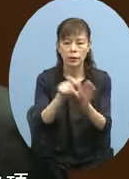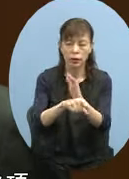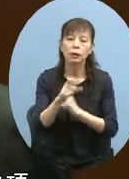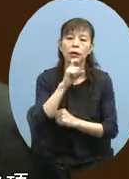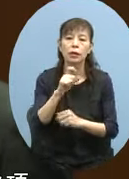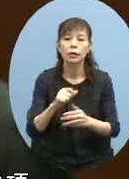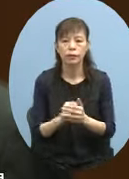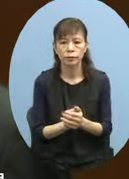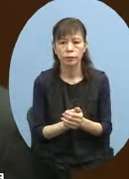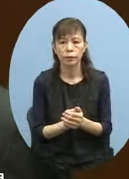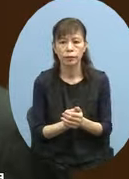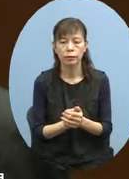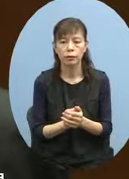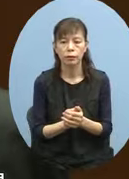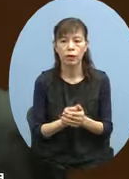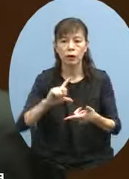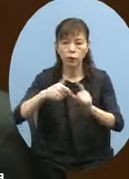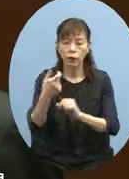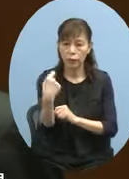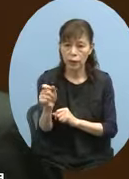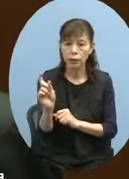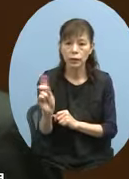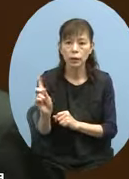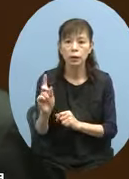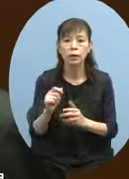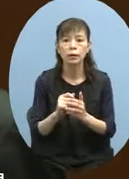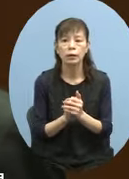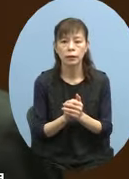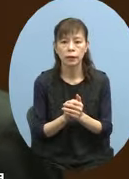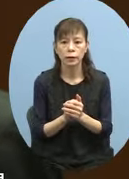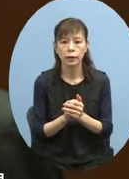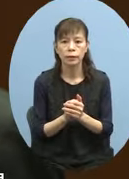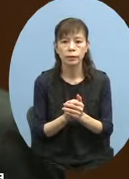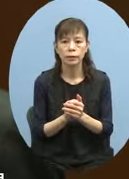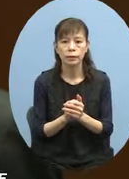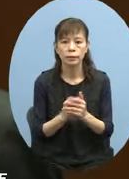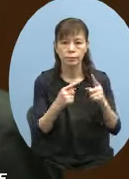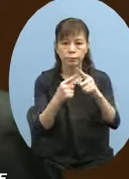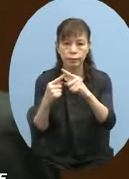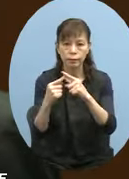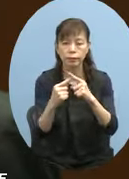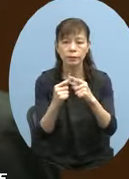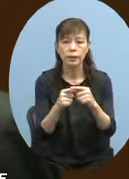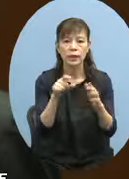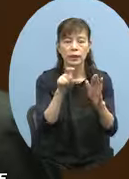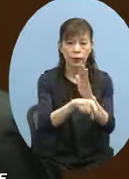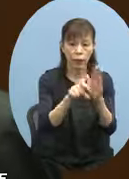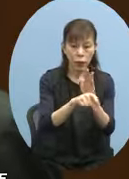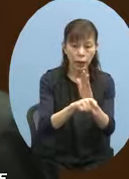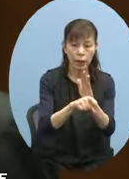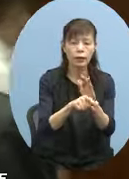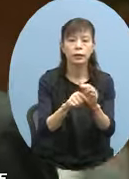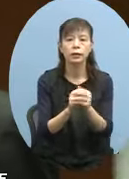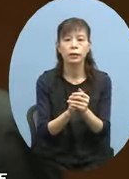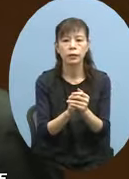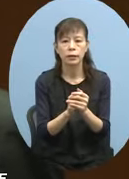該收到錢噶啦。最便捷收到呢10000元嘅方法咧，就係請市民用銀行户